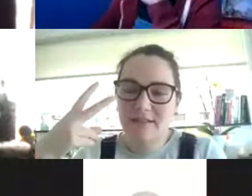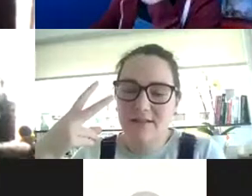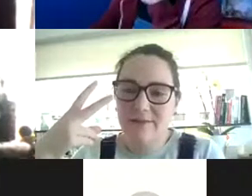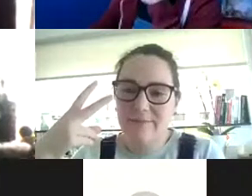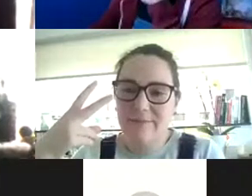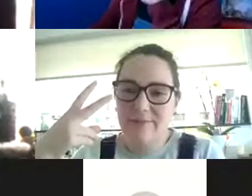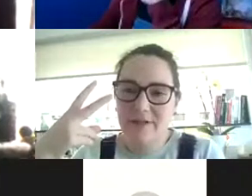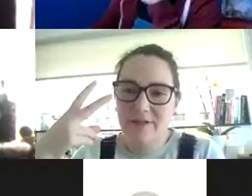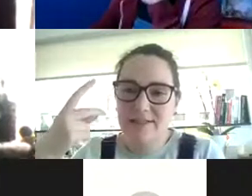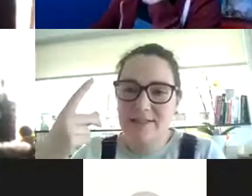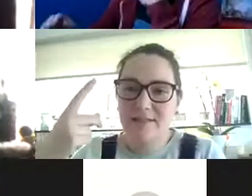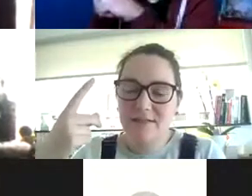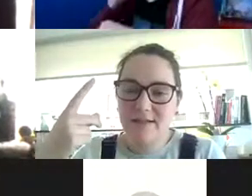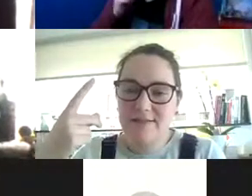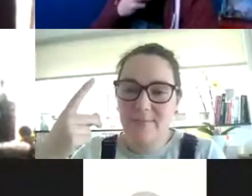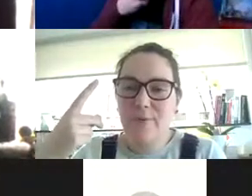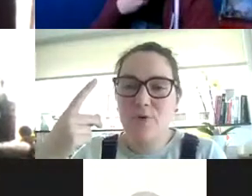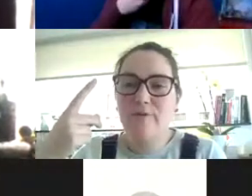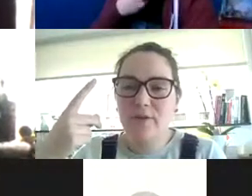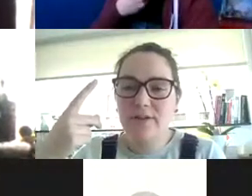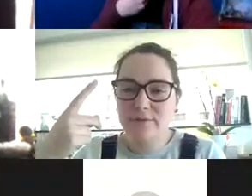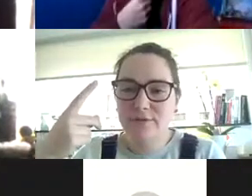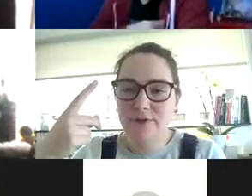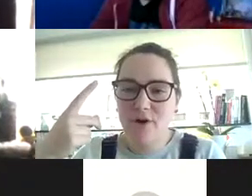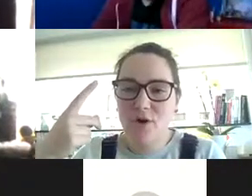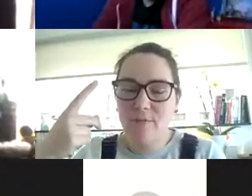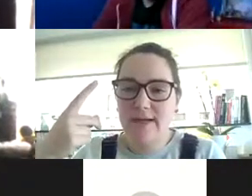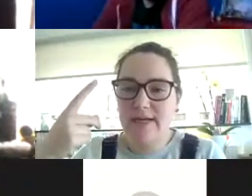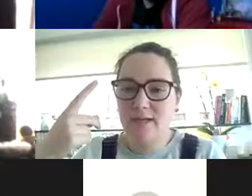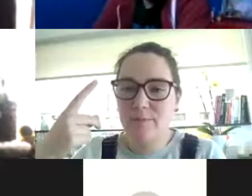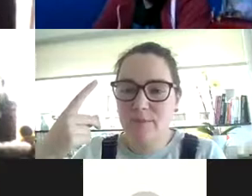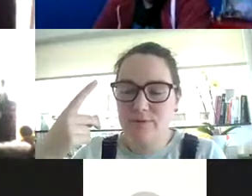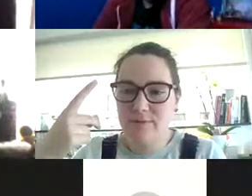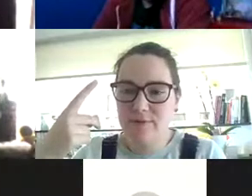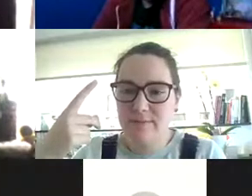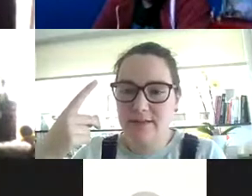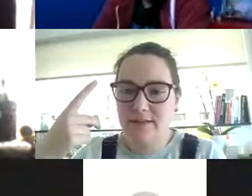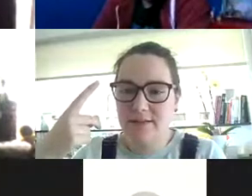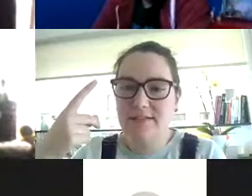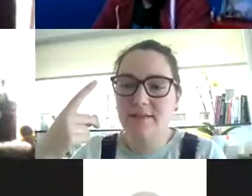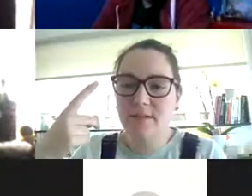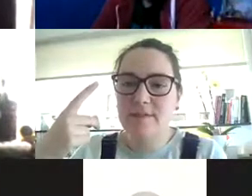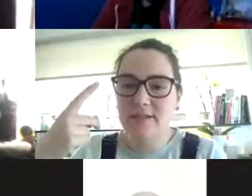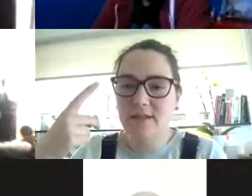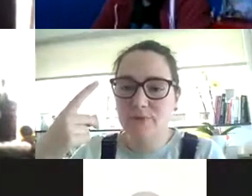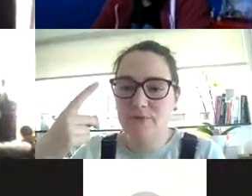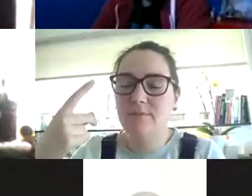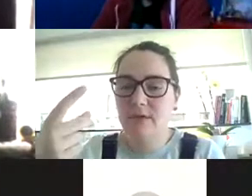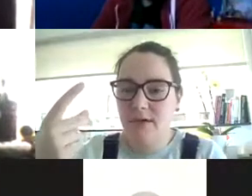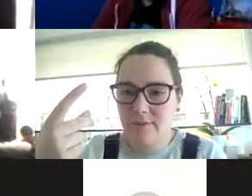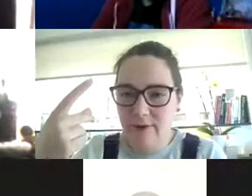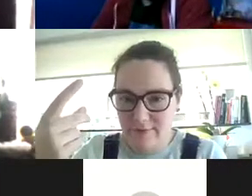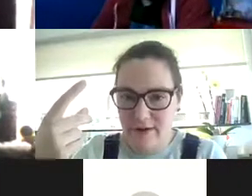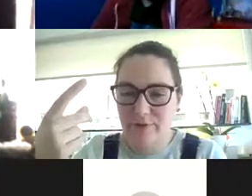zijn. Ten eerste, zij hebben er ook voordeel voor om in kleinere bubbels soms te werken. Niet dat ik daarom wil zeggen dat je dat moet doen,